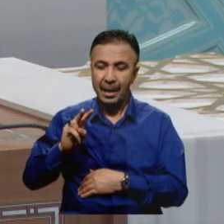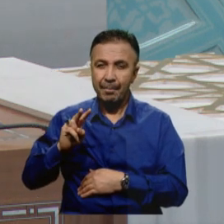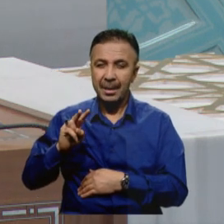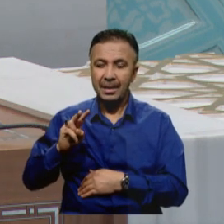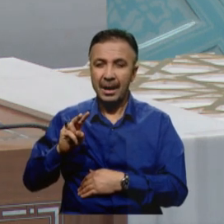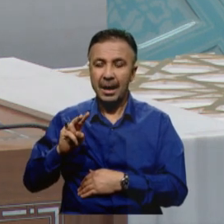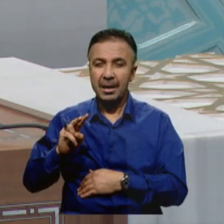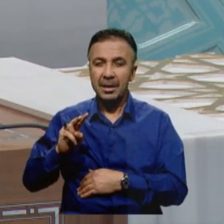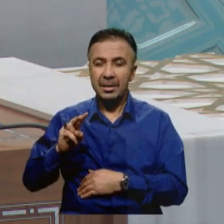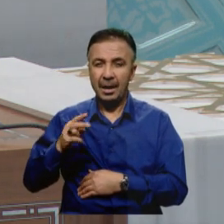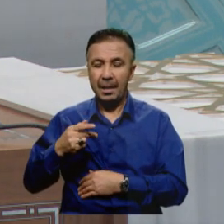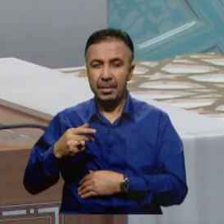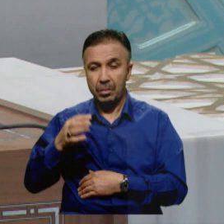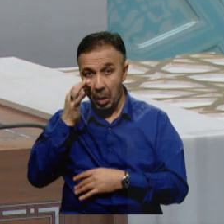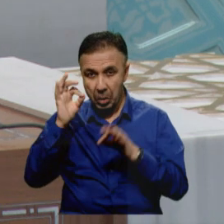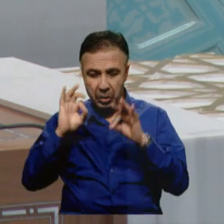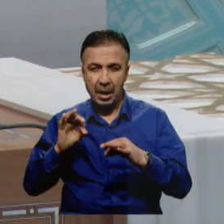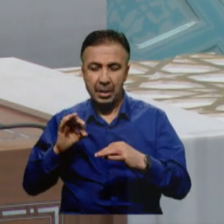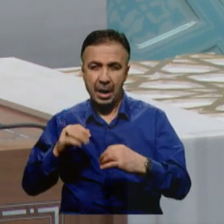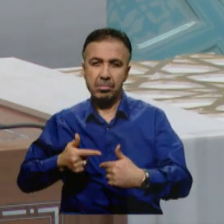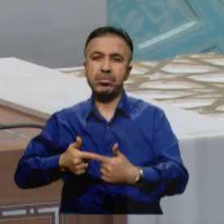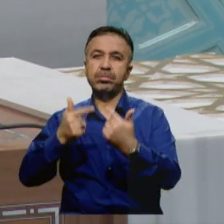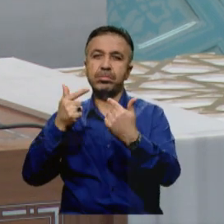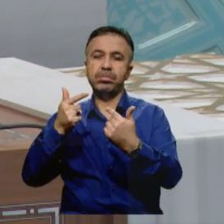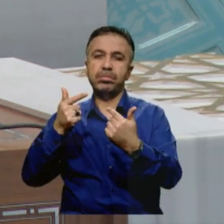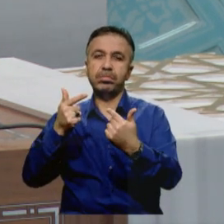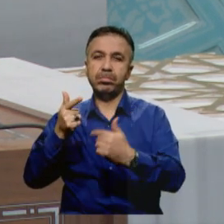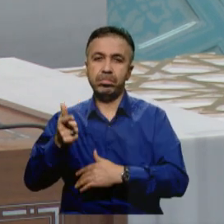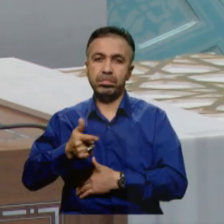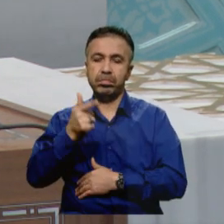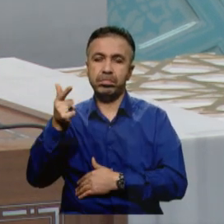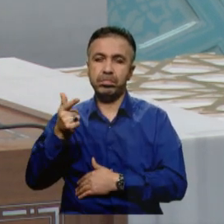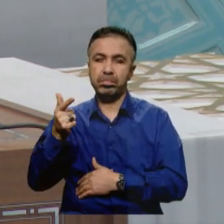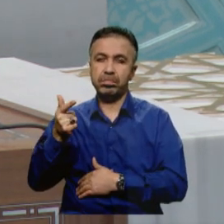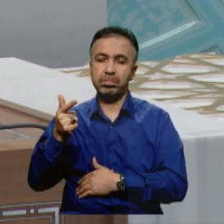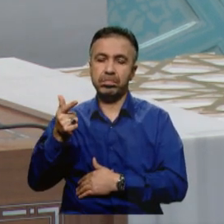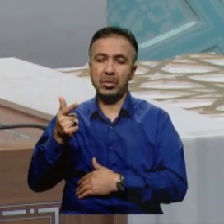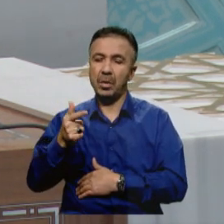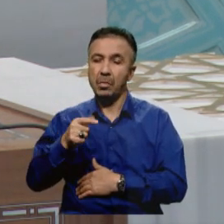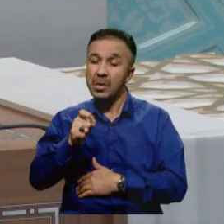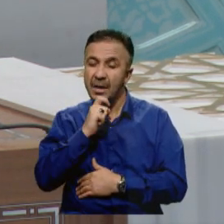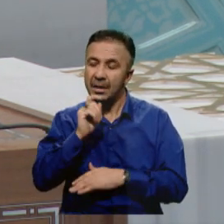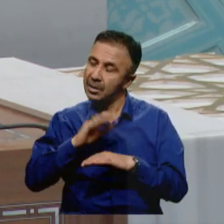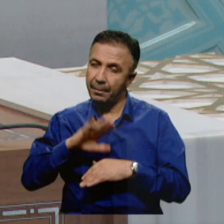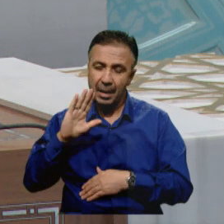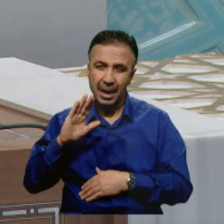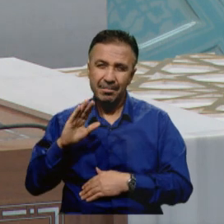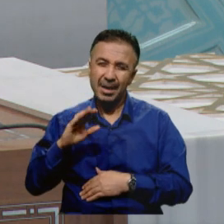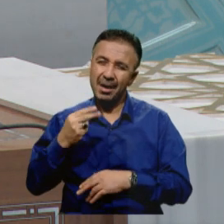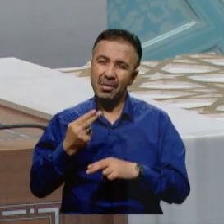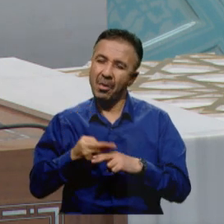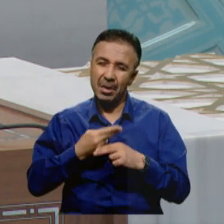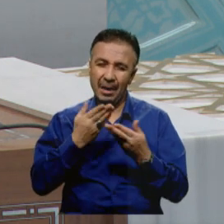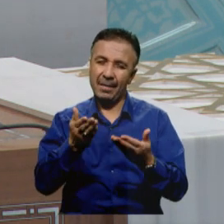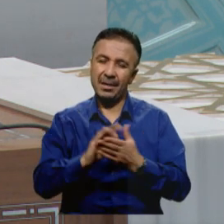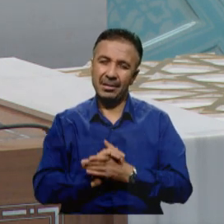insanlara gösteriyor. Şimdi böyle bir ibadet Allah katında değeri olmaz kardeşler. Bu yanlışlardan sadece örnek olsun. Konuyla